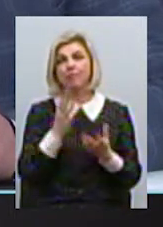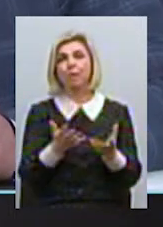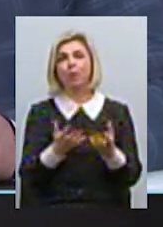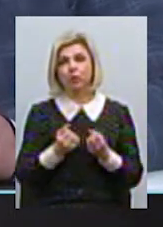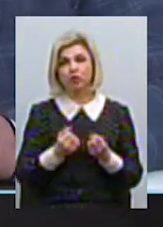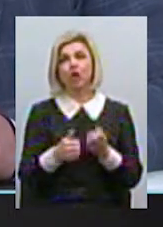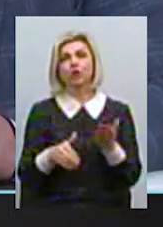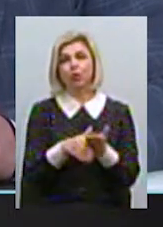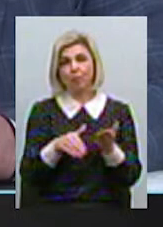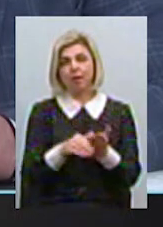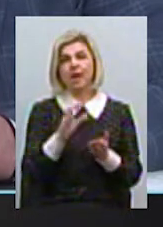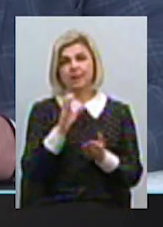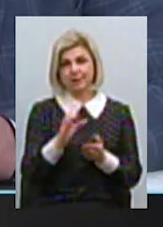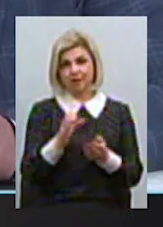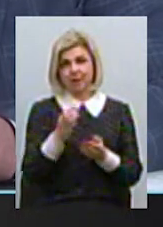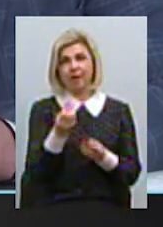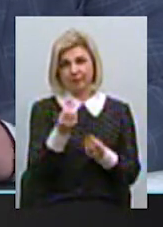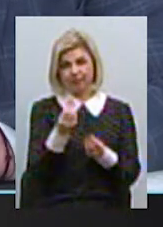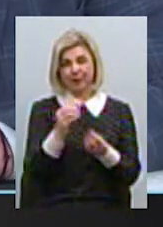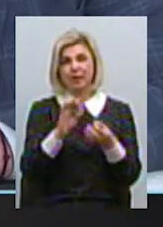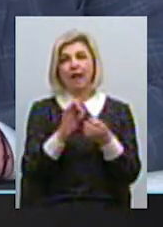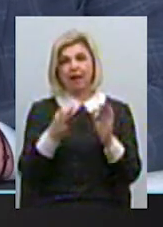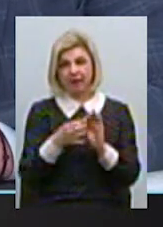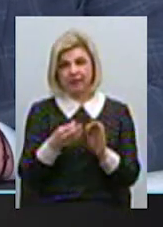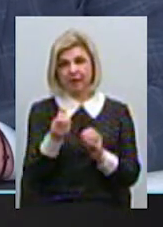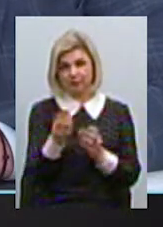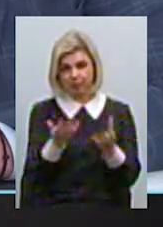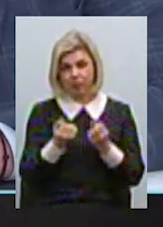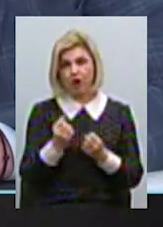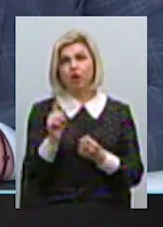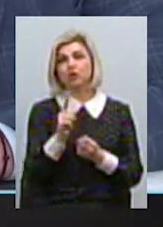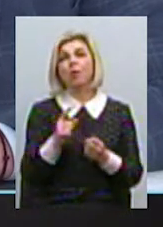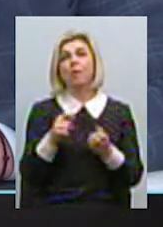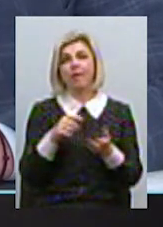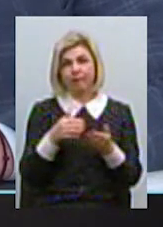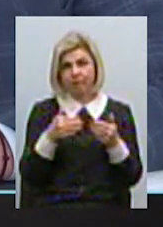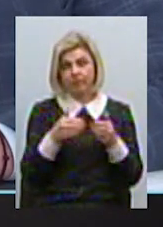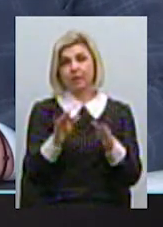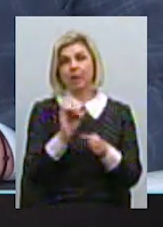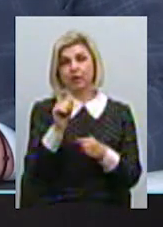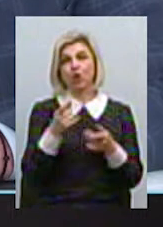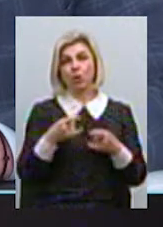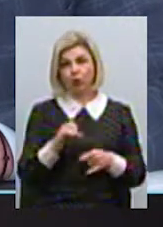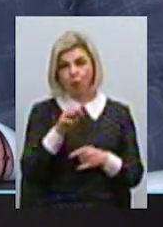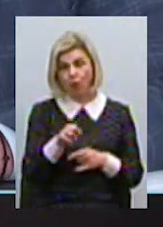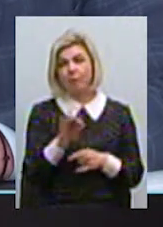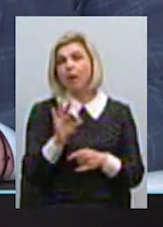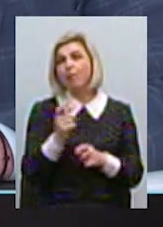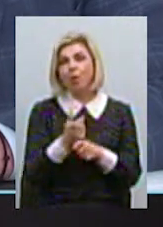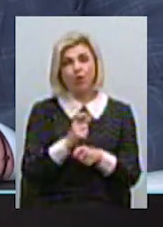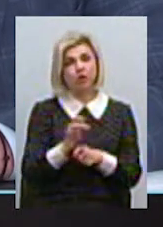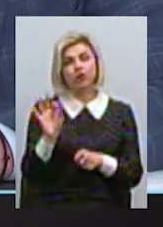зв'язку з народженими пологами, для того, щоб матуся через 3 дні вийшла з дитинкою і більше ні про що не думала, аніж